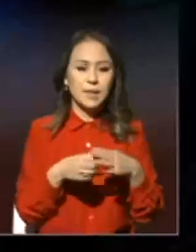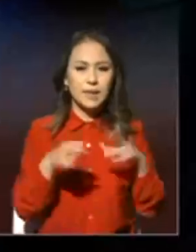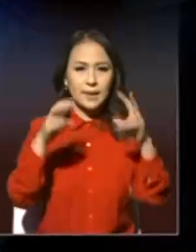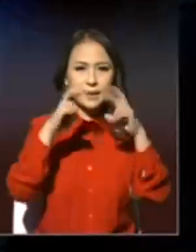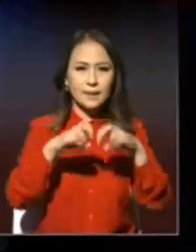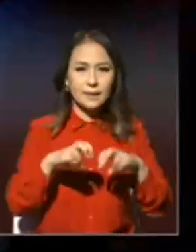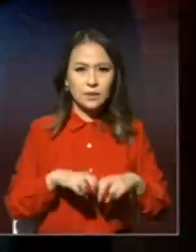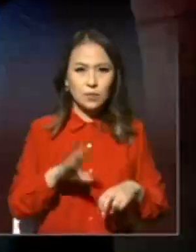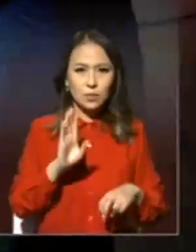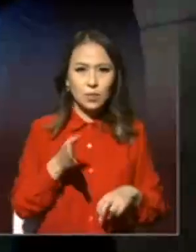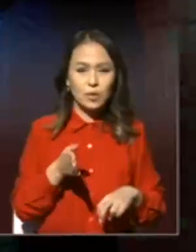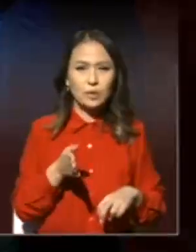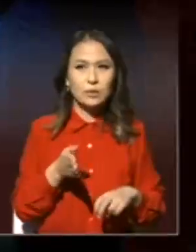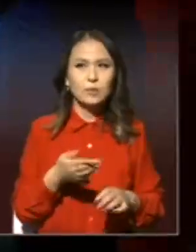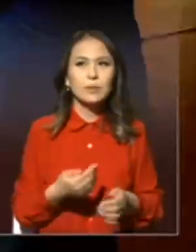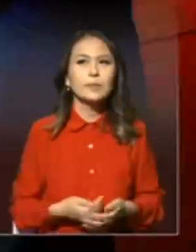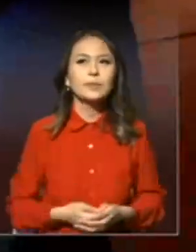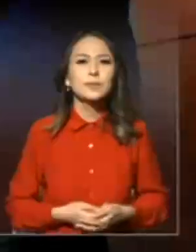шыға алады.